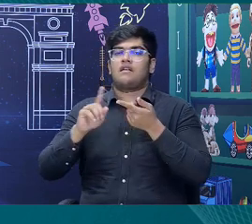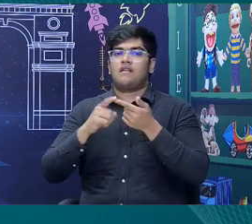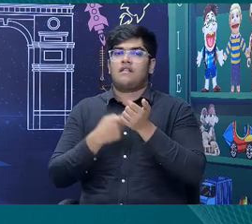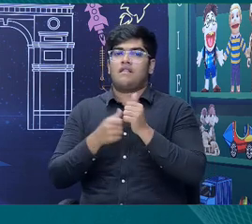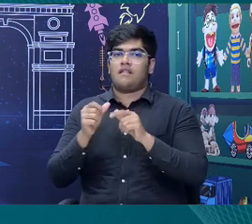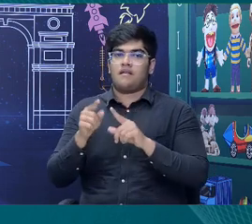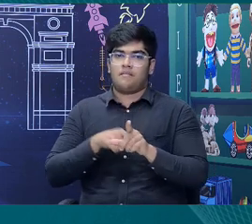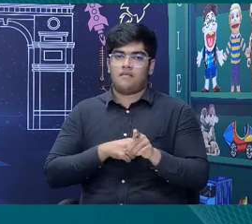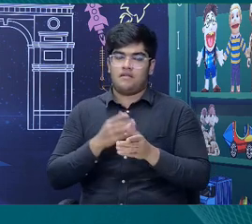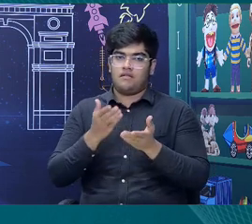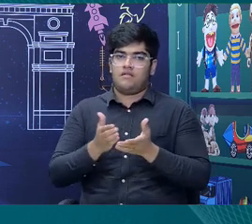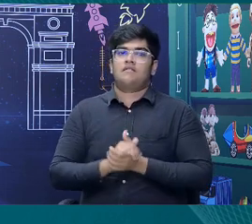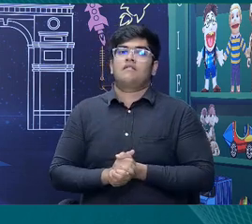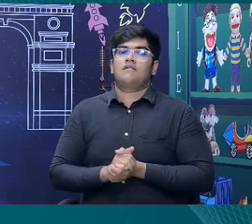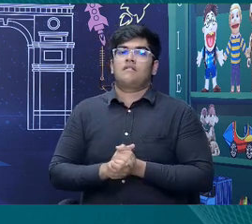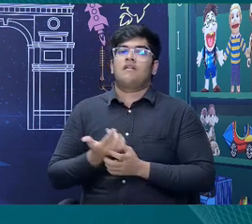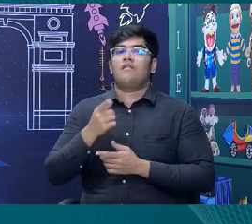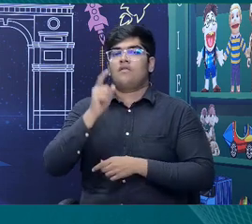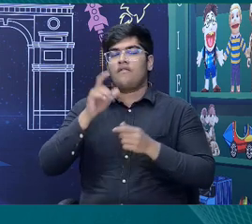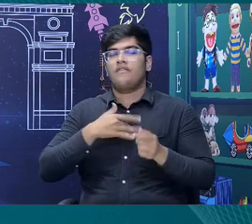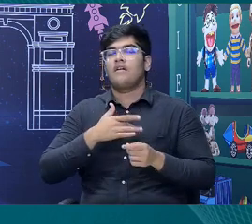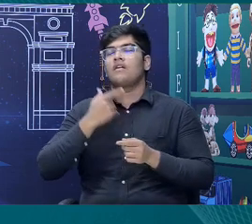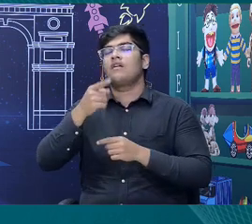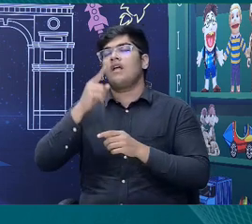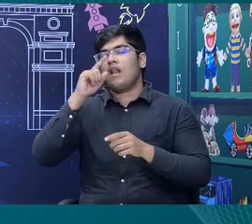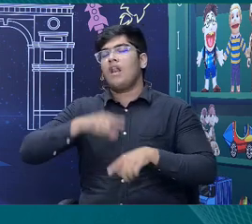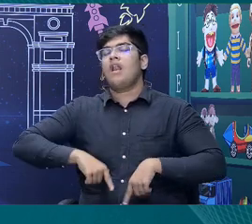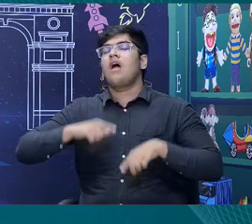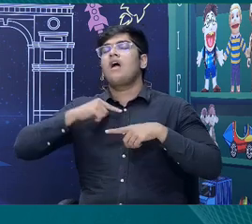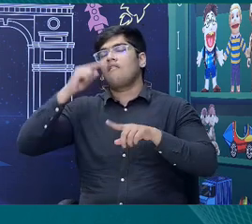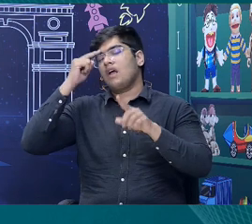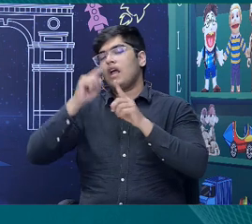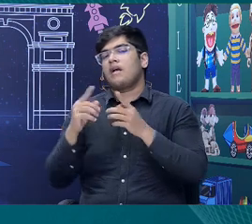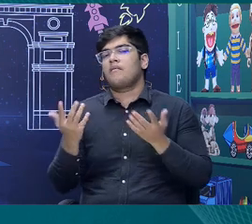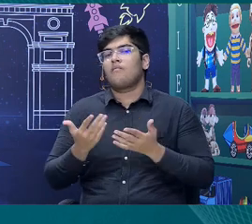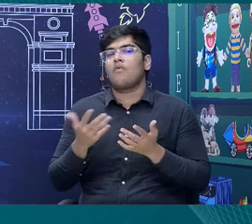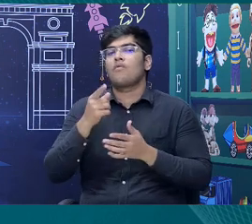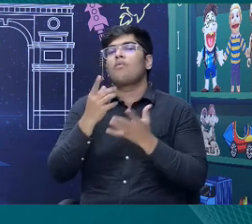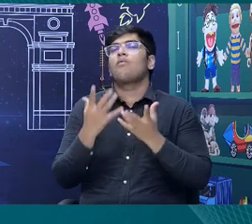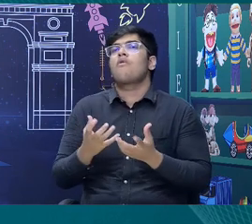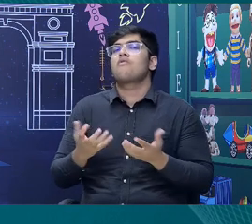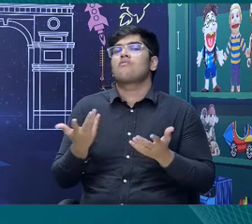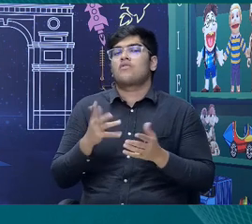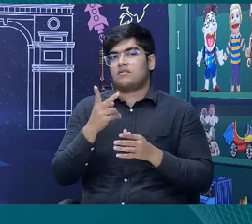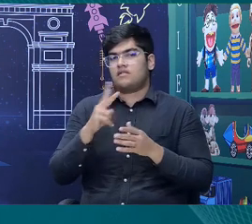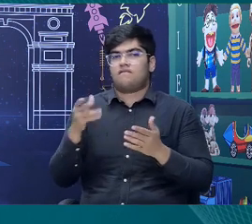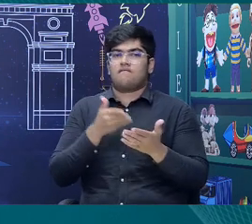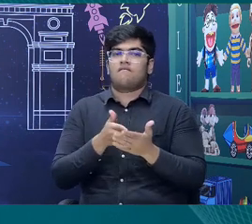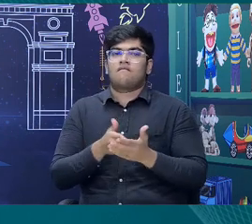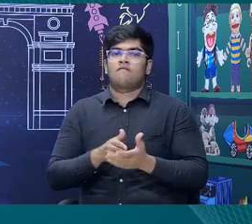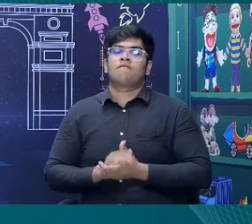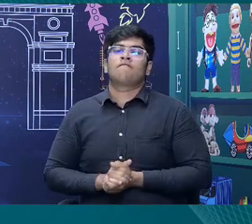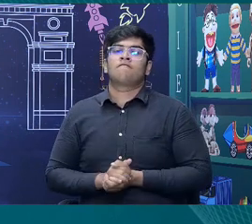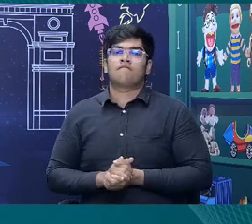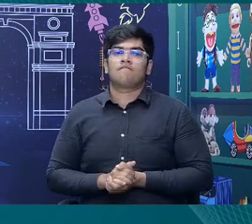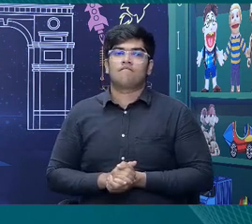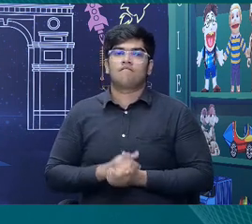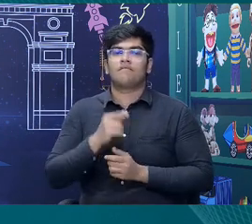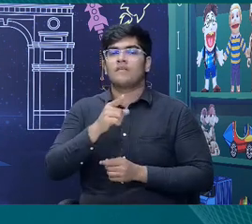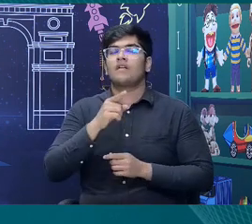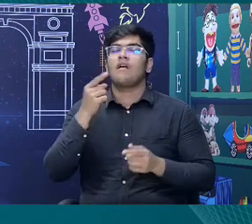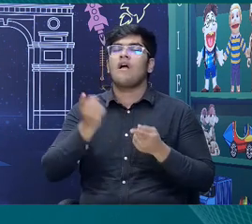लिए कि उनका लाइफ का पर्पस क्या है डिप्रेशन से पहले उन्होंने सोचा क्या था कि वह क्या चाहते थे जिंदगी से इसके कॉसेस क्या है लोनलीनेस